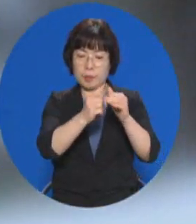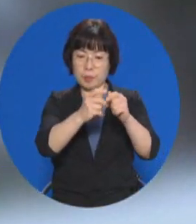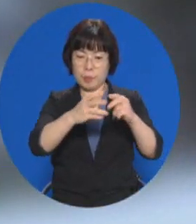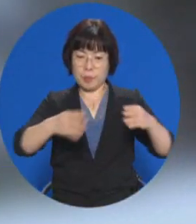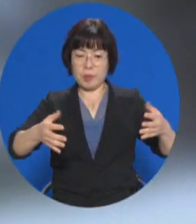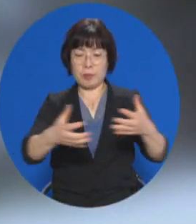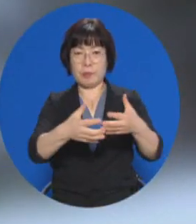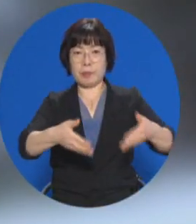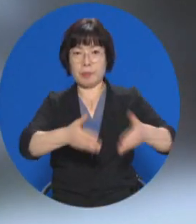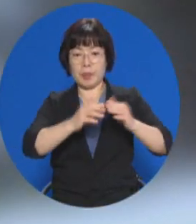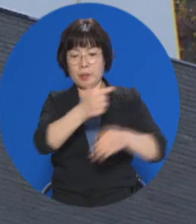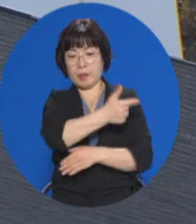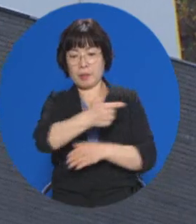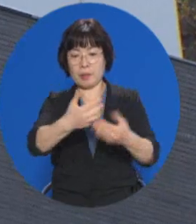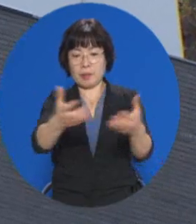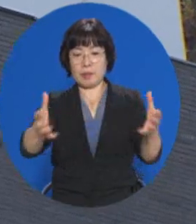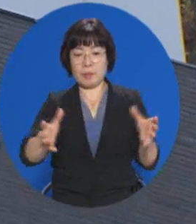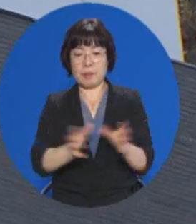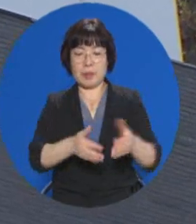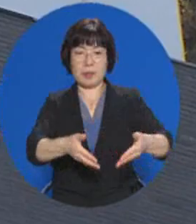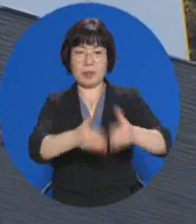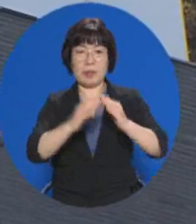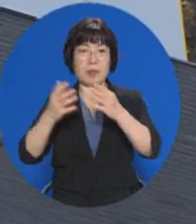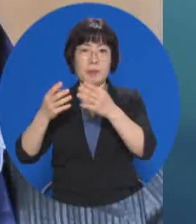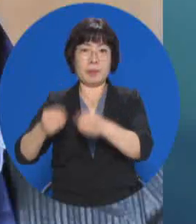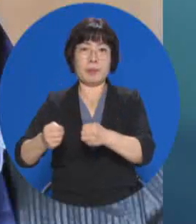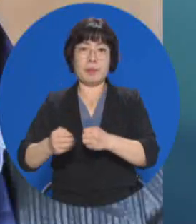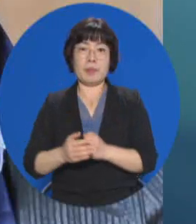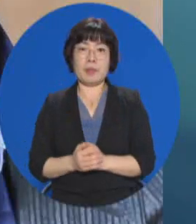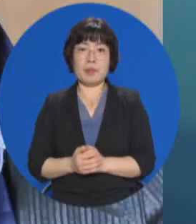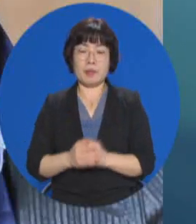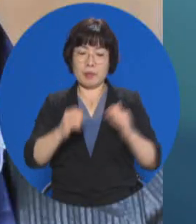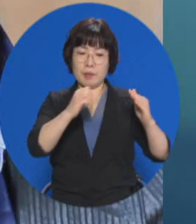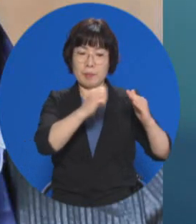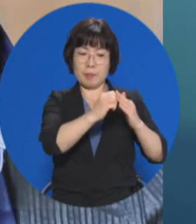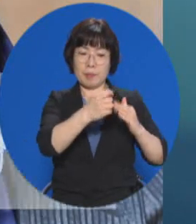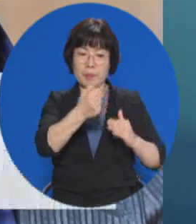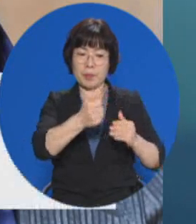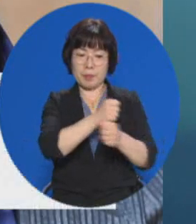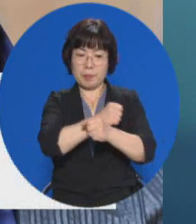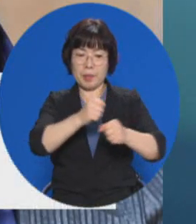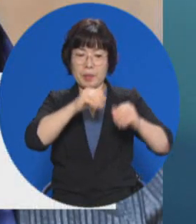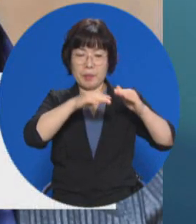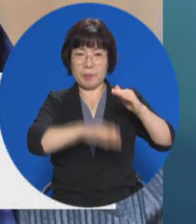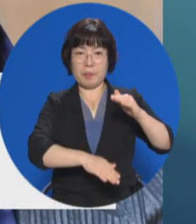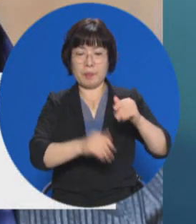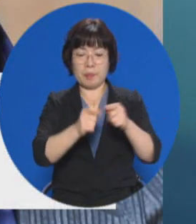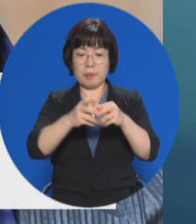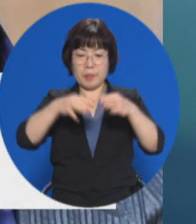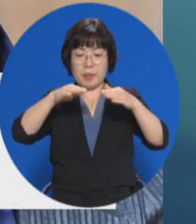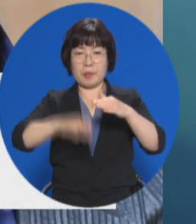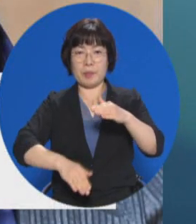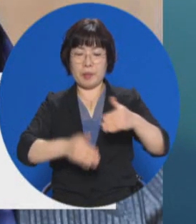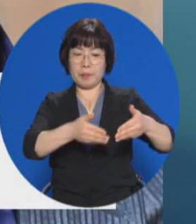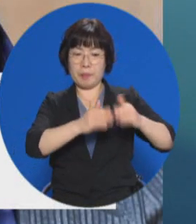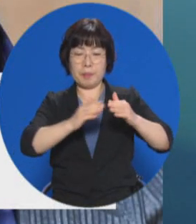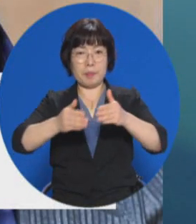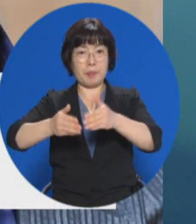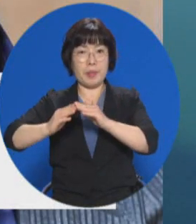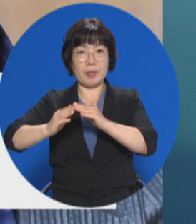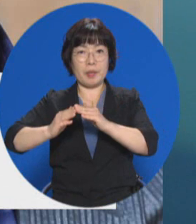지어 대규모로 개발하는 경우가 많다는 겁니다. 펜션들이 면적 규모 이하, 그다음에 층수 이하의 그